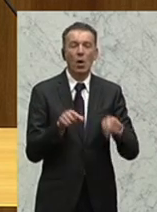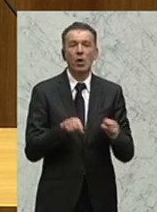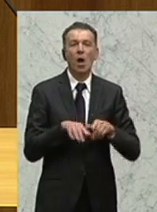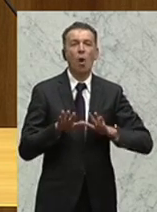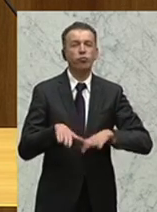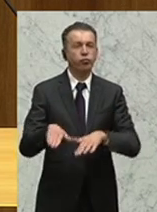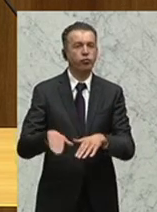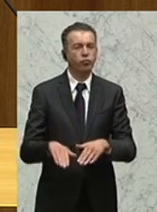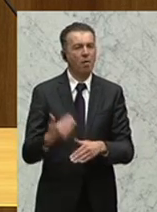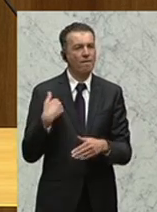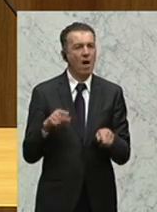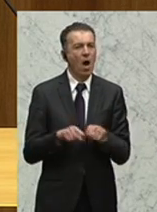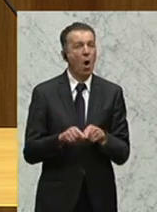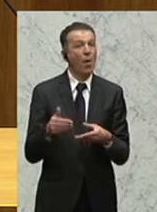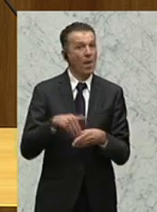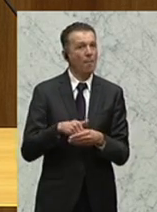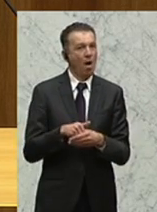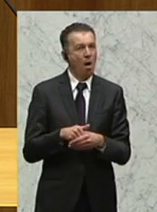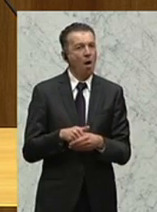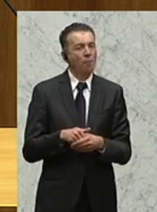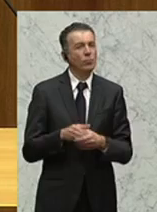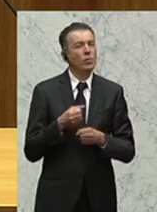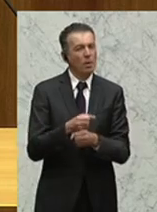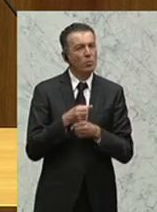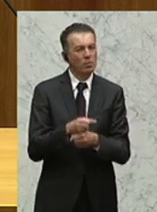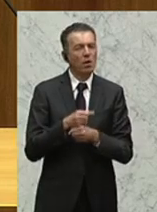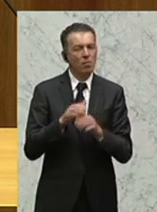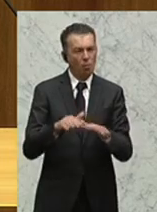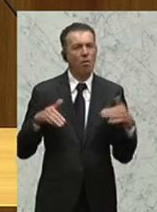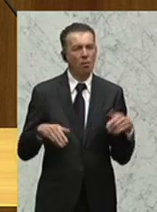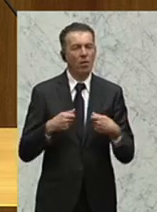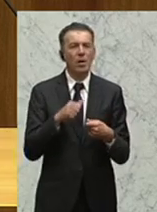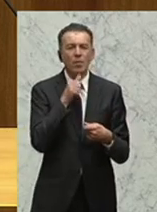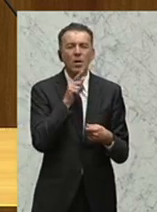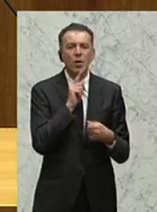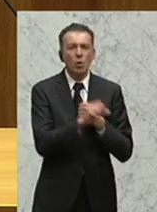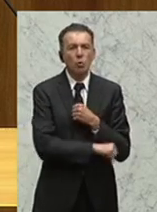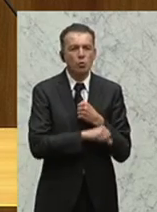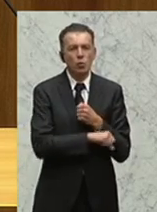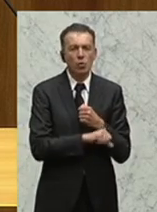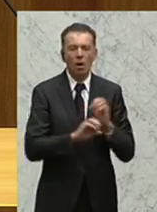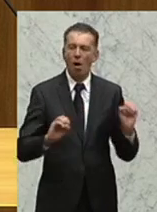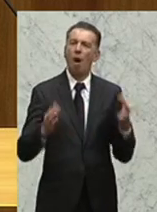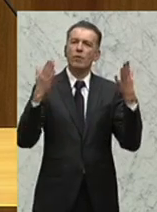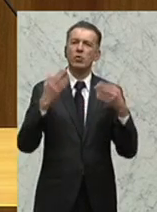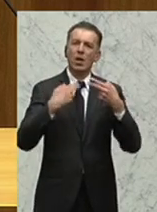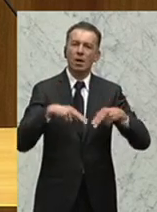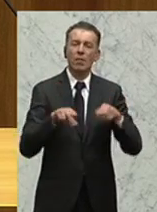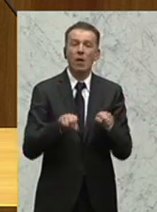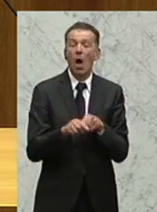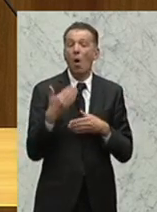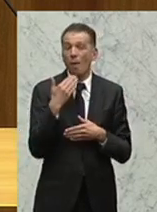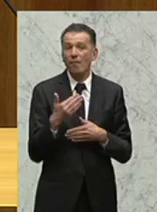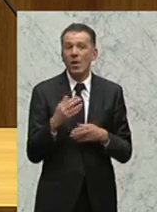auch bei der Demonstration vor dem Parlament dabei und es gibt nicht nur diese Studie, den Aufstand der Wirte, sondern ich würde Ihnen auch empfehlen, Zeitungen zu